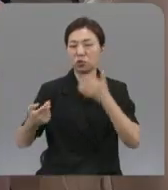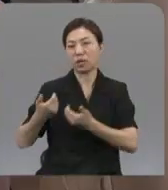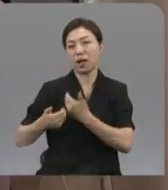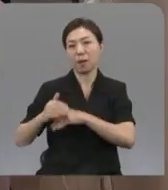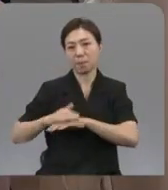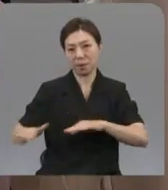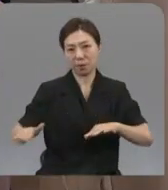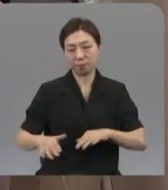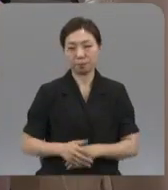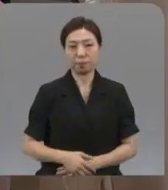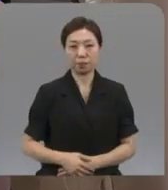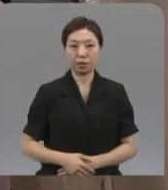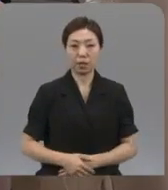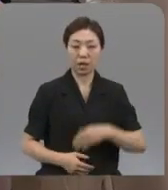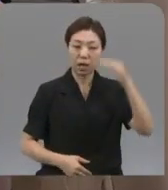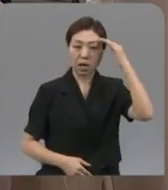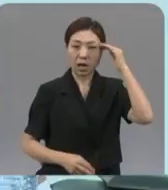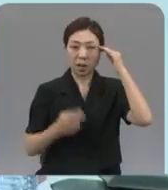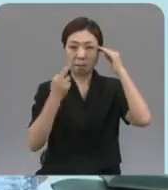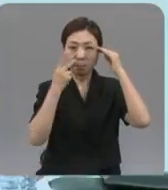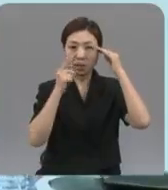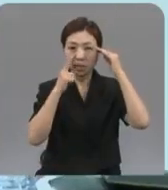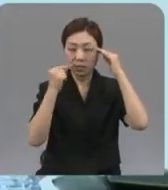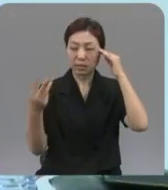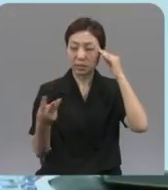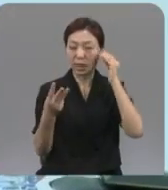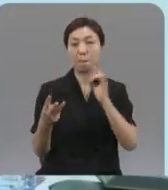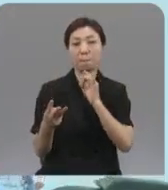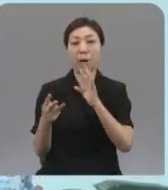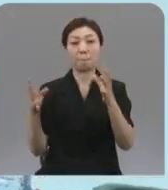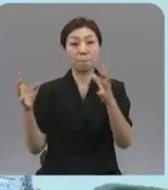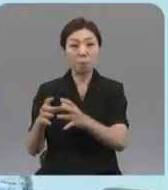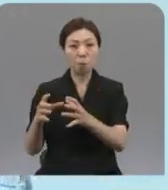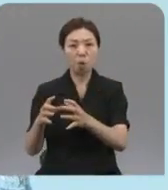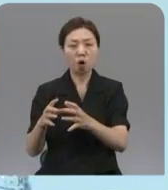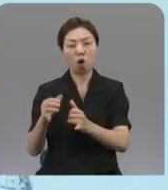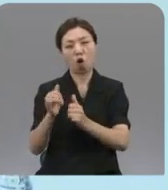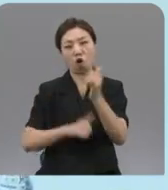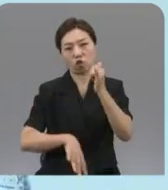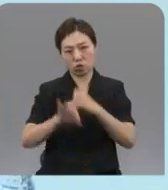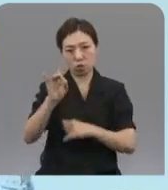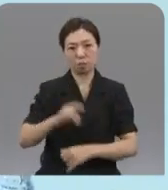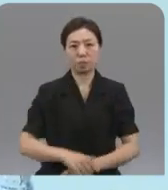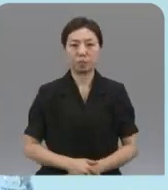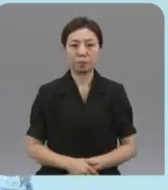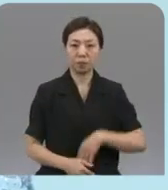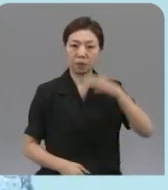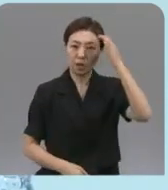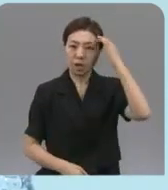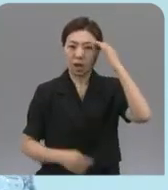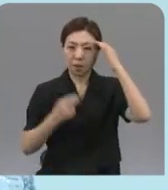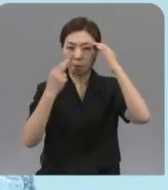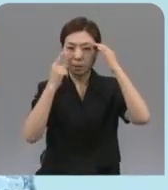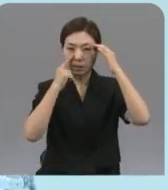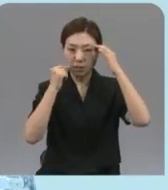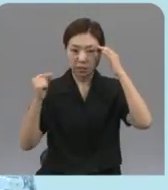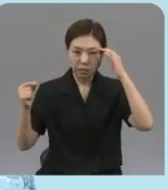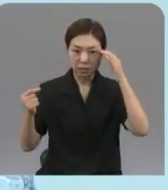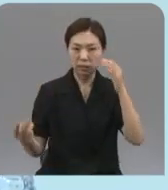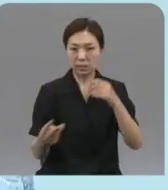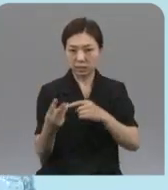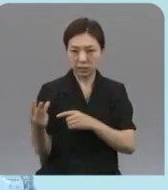贤东18号对韩美日举行首脑会谈的背景表示，这是韩国政府为改善韩日关系做出积极努力的结